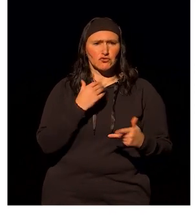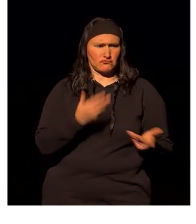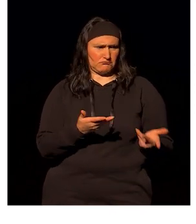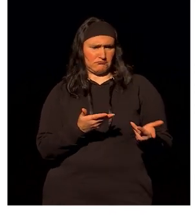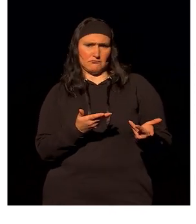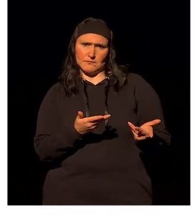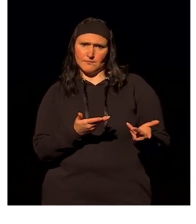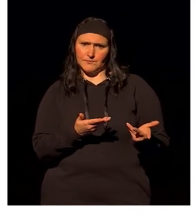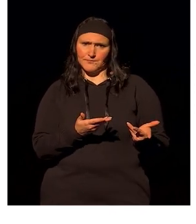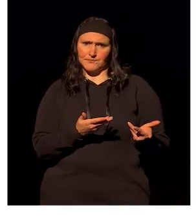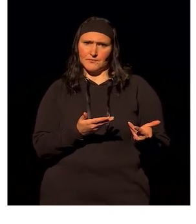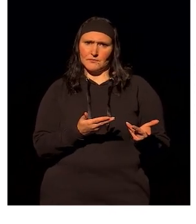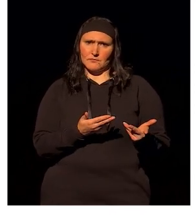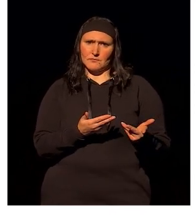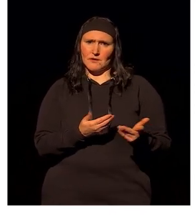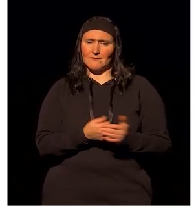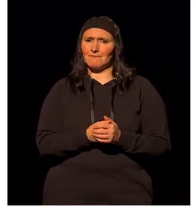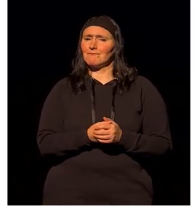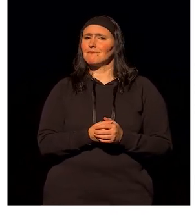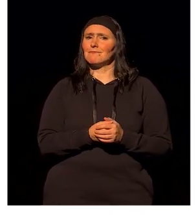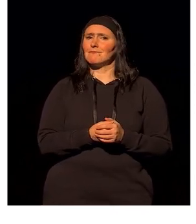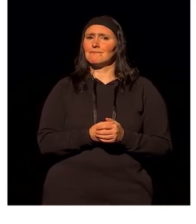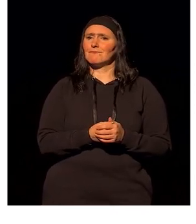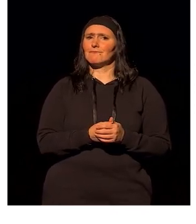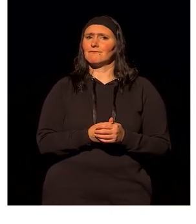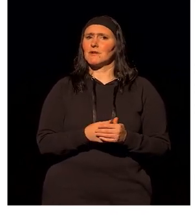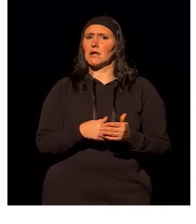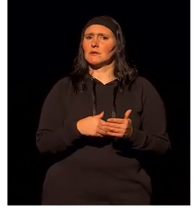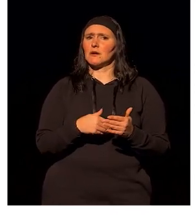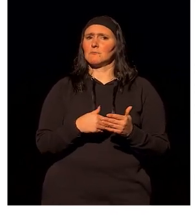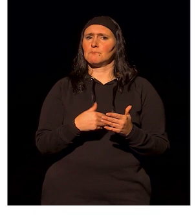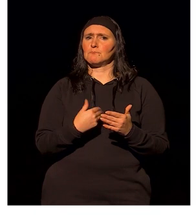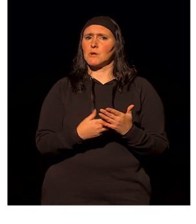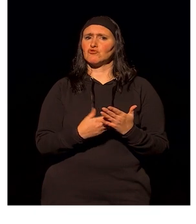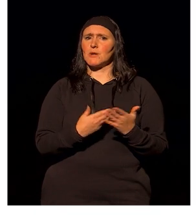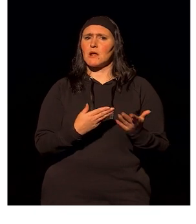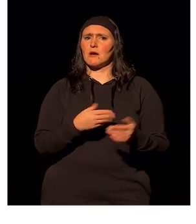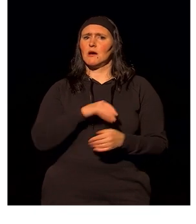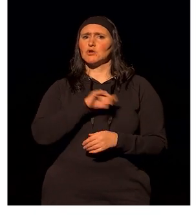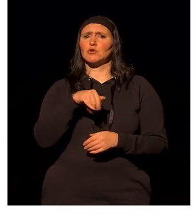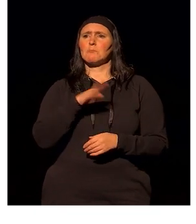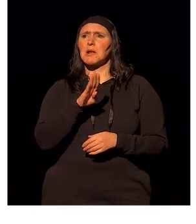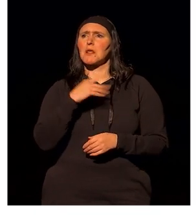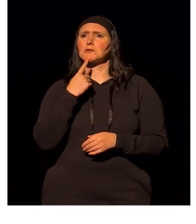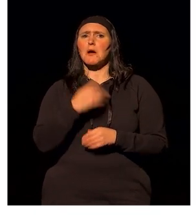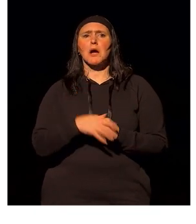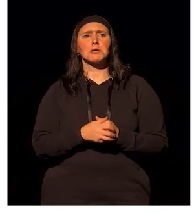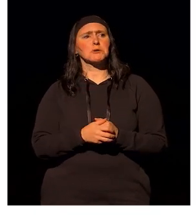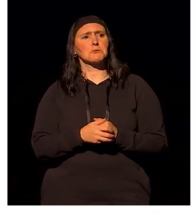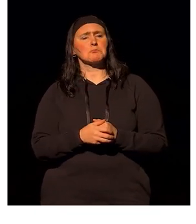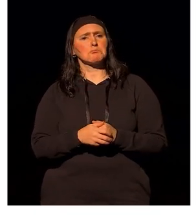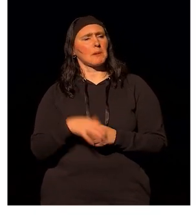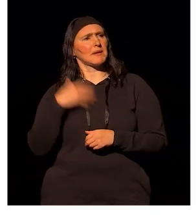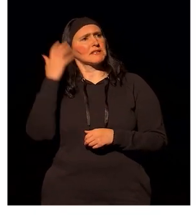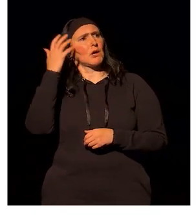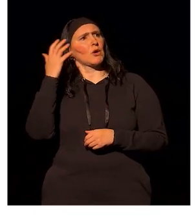Judith Butler, aber nicht nur. Ne? Wieso soll ich meine Theorie irgendwie von der Wirklichkeit